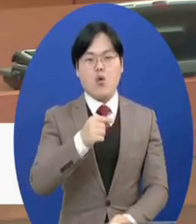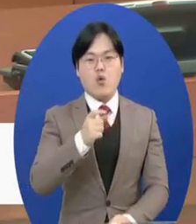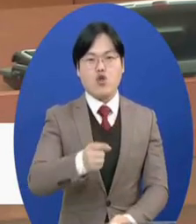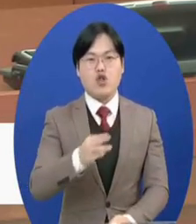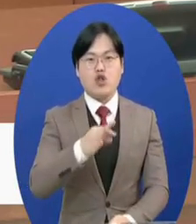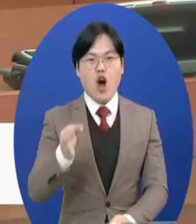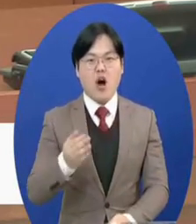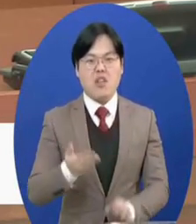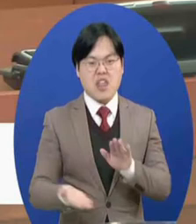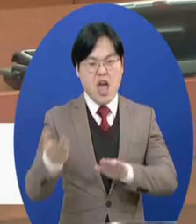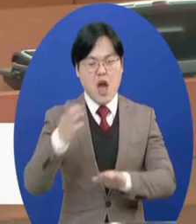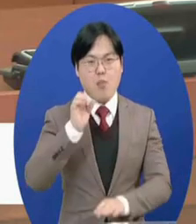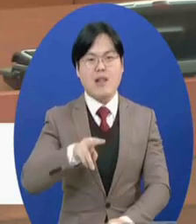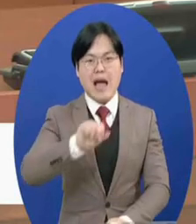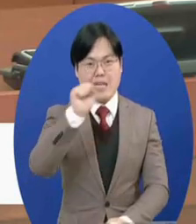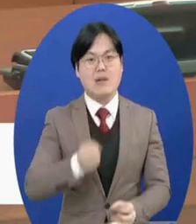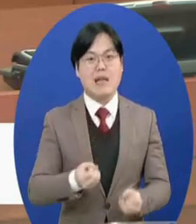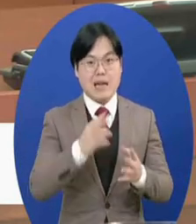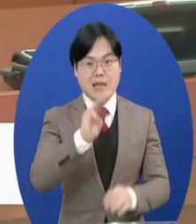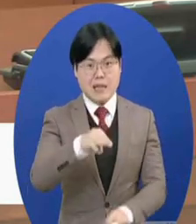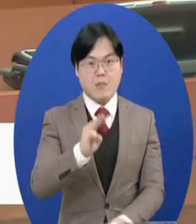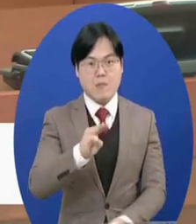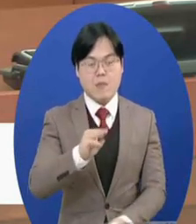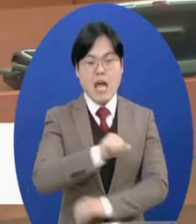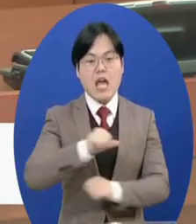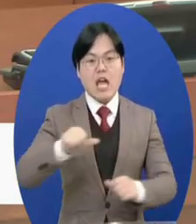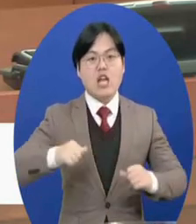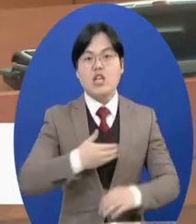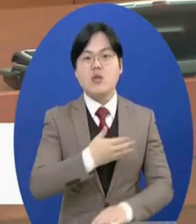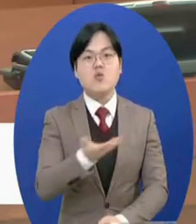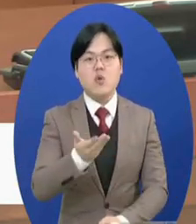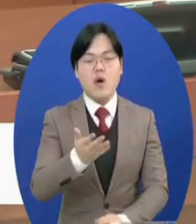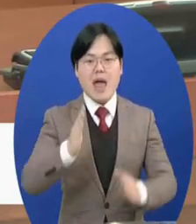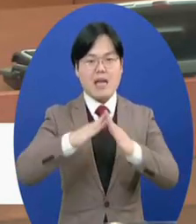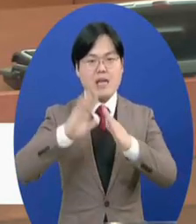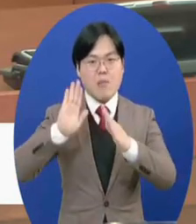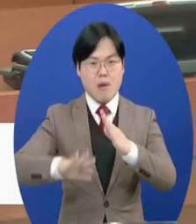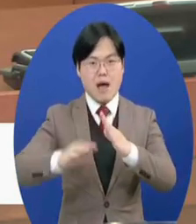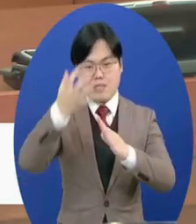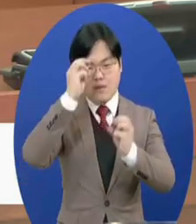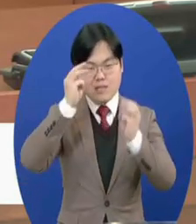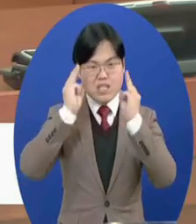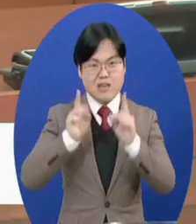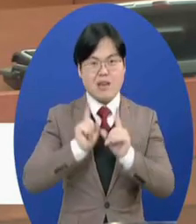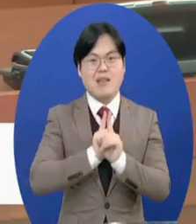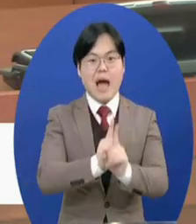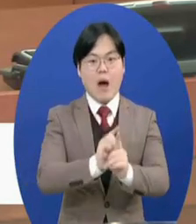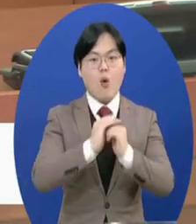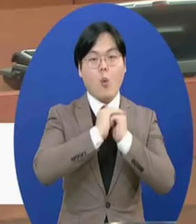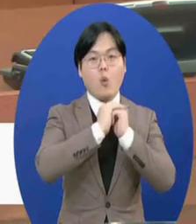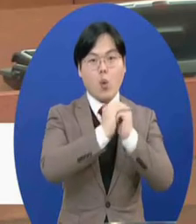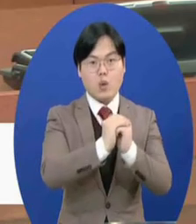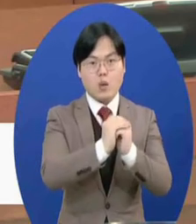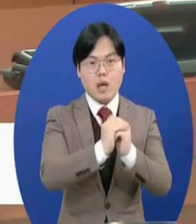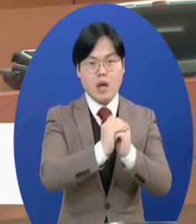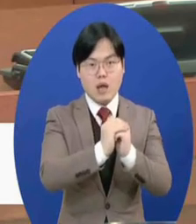байгаа. Тэгэхээр иргэд маань арилгах засгийн газраас гаргасан гэртээ байх гэсэн энэ одоо шийдвэрийг хүндэтгэж